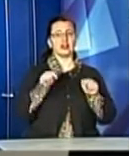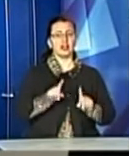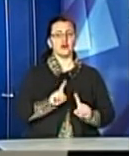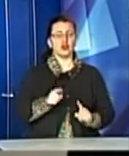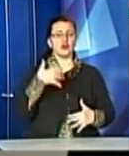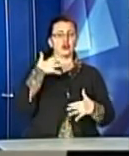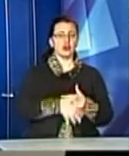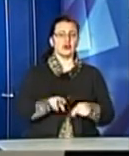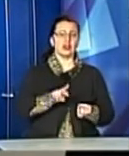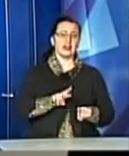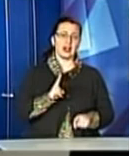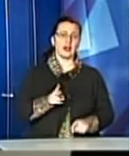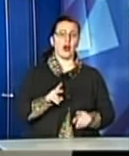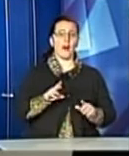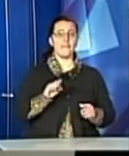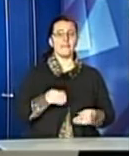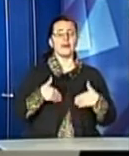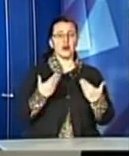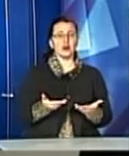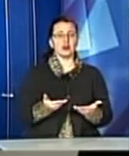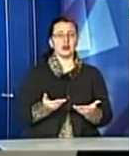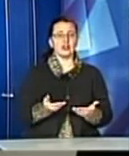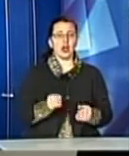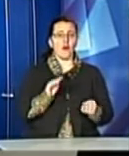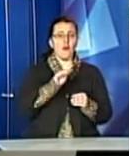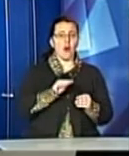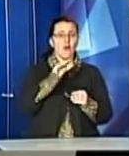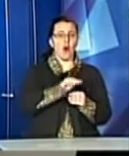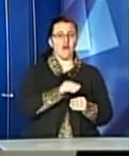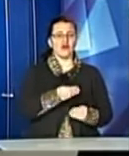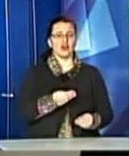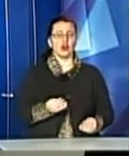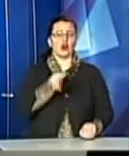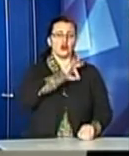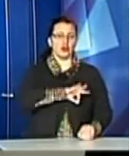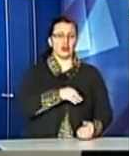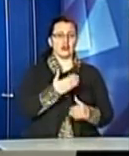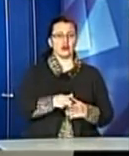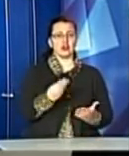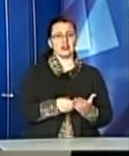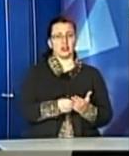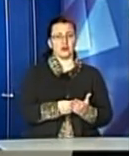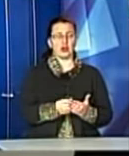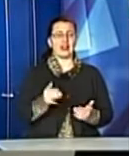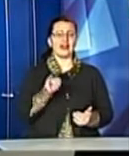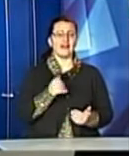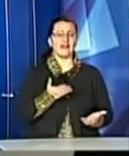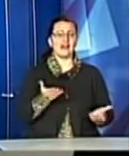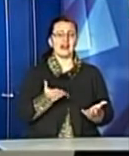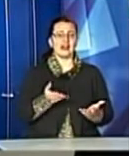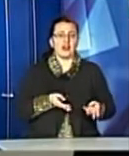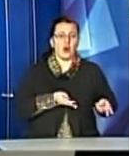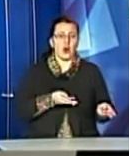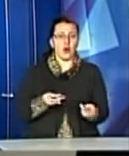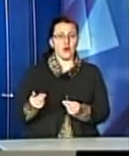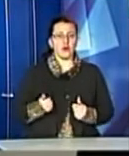зрозуміти, яким чином пропонується наповнювати дохідну частину бюджету і яким чином, які передбачені стимулюючі фактори